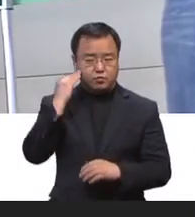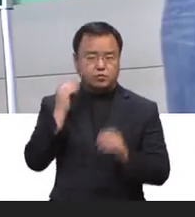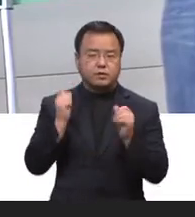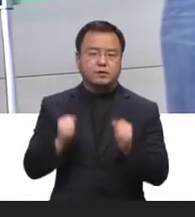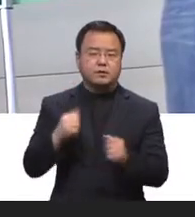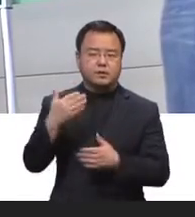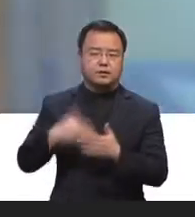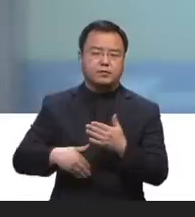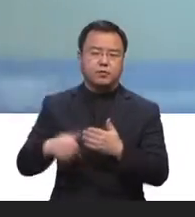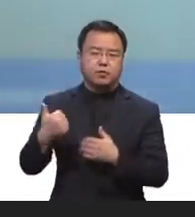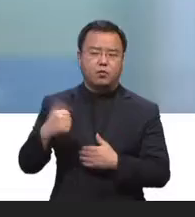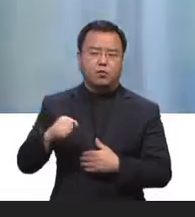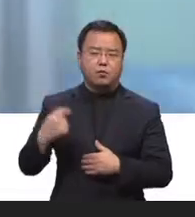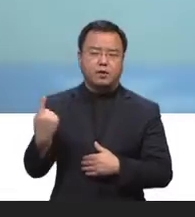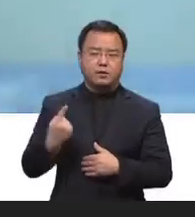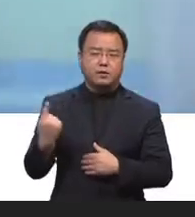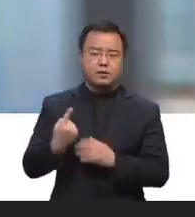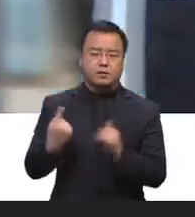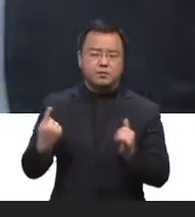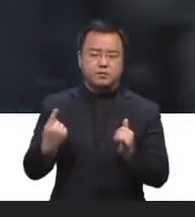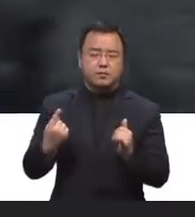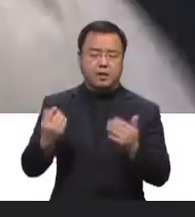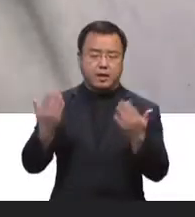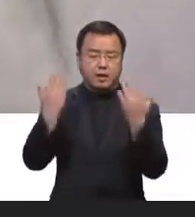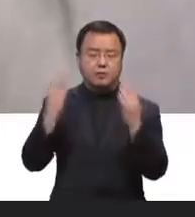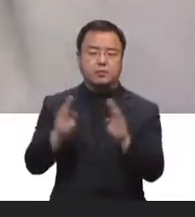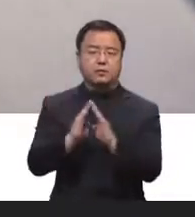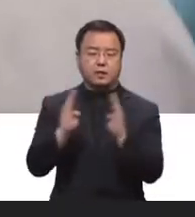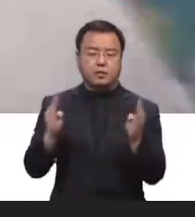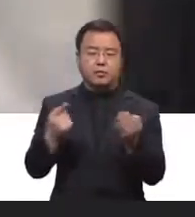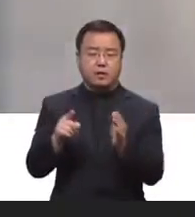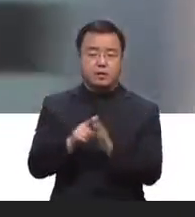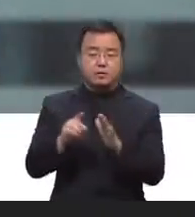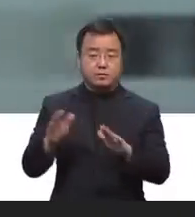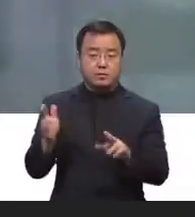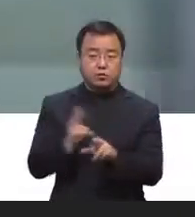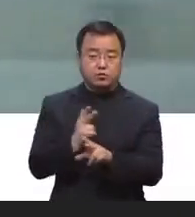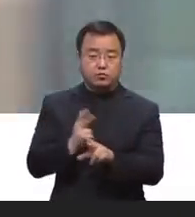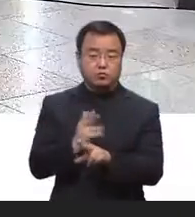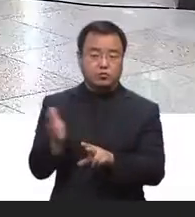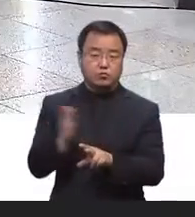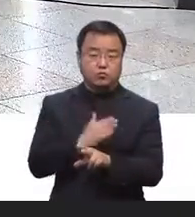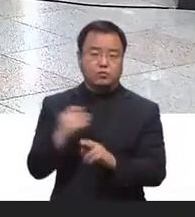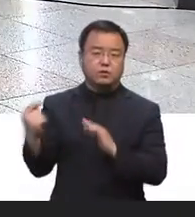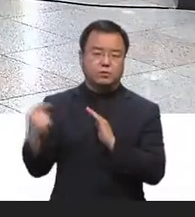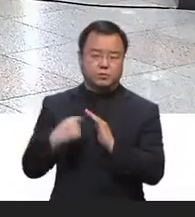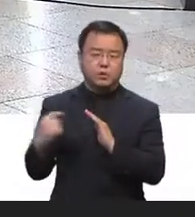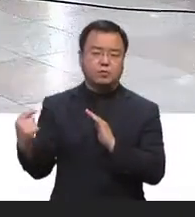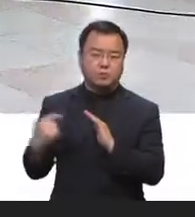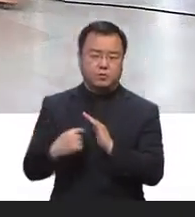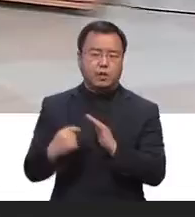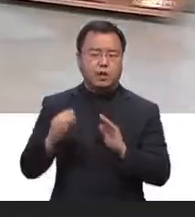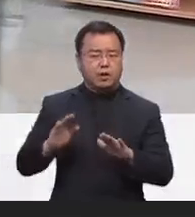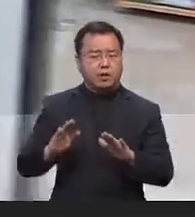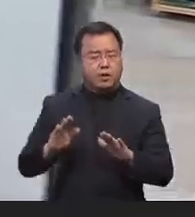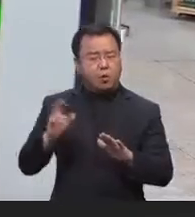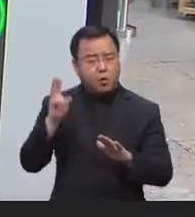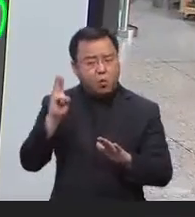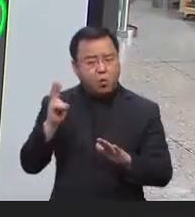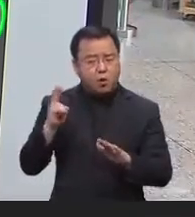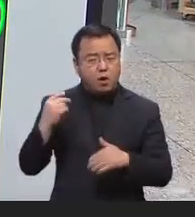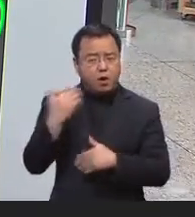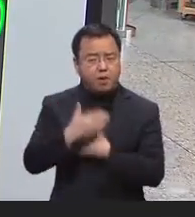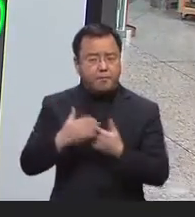5만 1000여 명이 개강 준비를 위해 이번 주부터 본격적으로 입국할 예정입니다 혹시라도 모를 감염 위험을